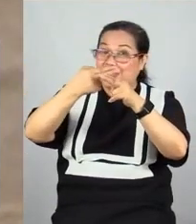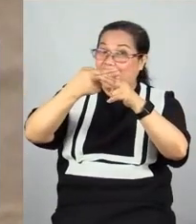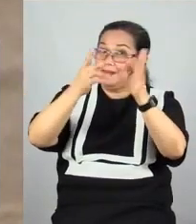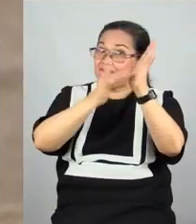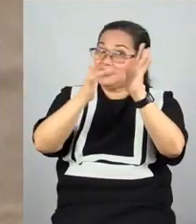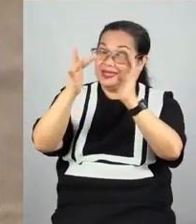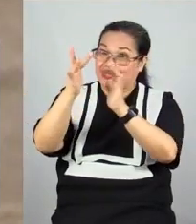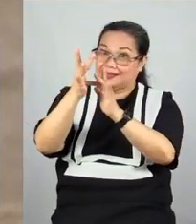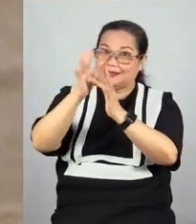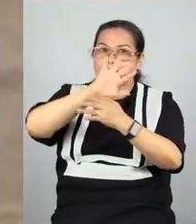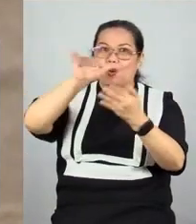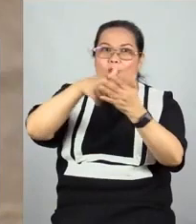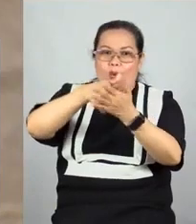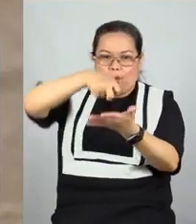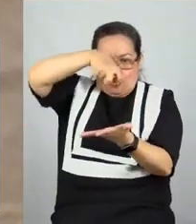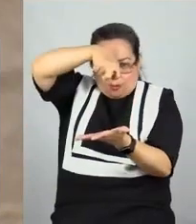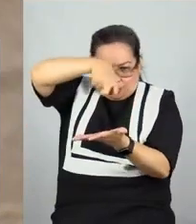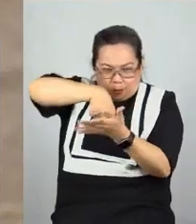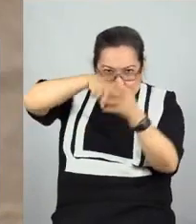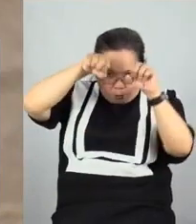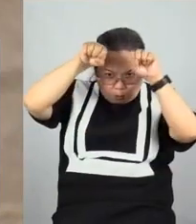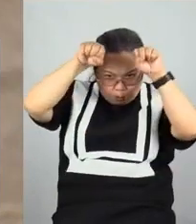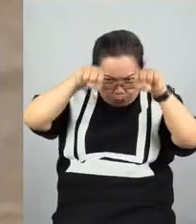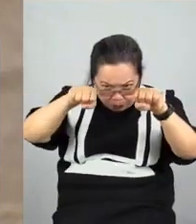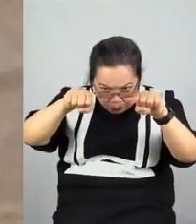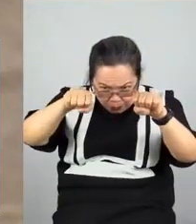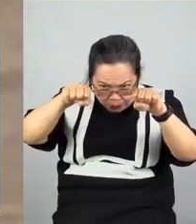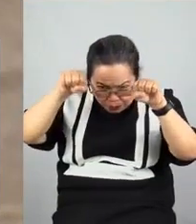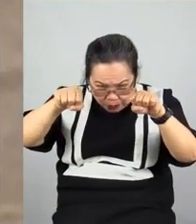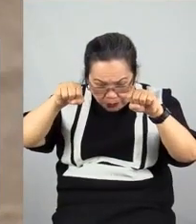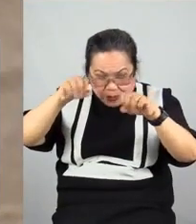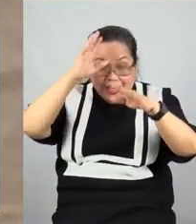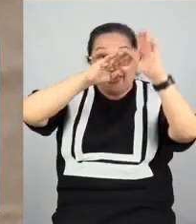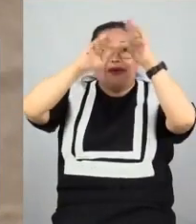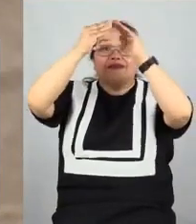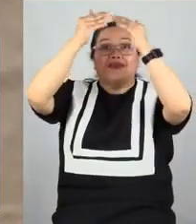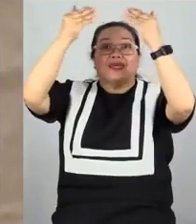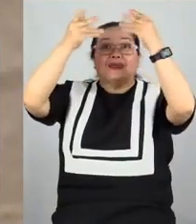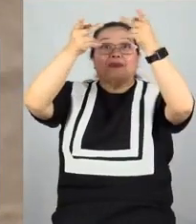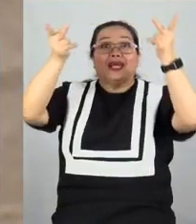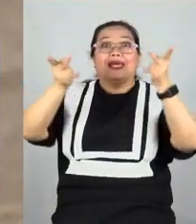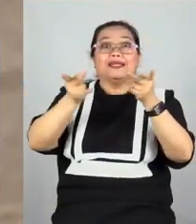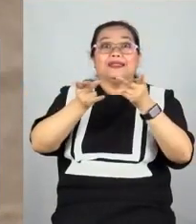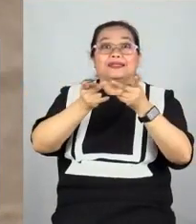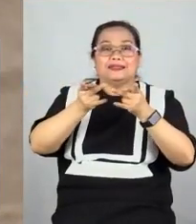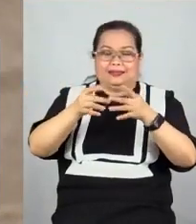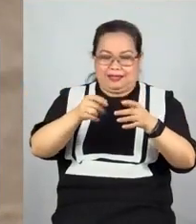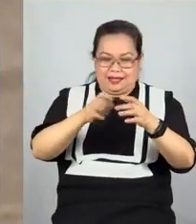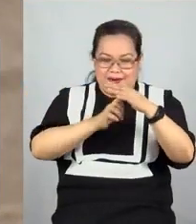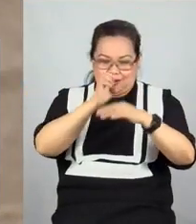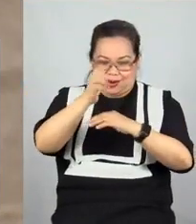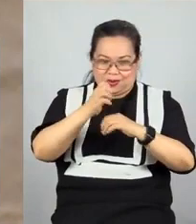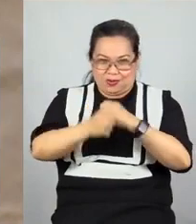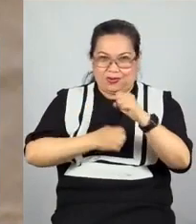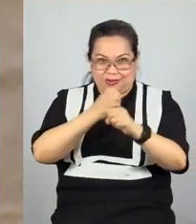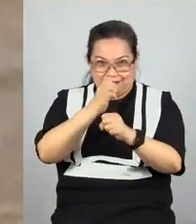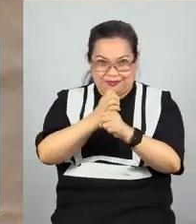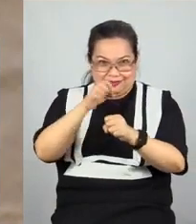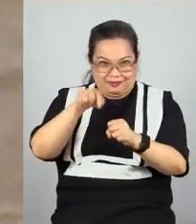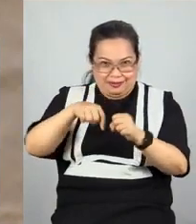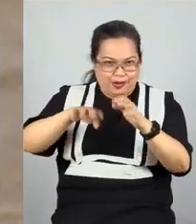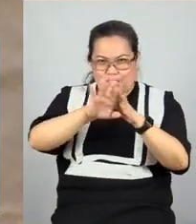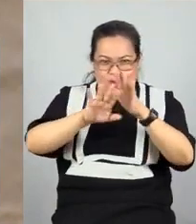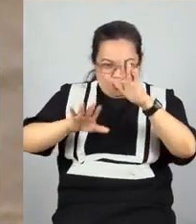should bow in heaven and on earth and under the earth,